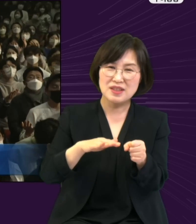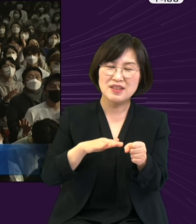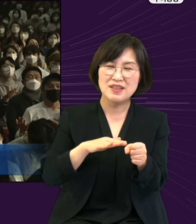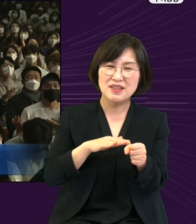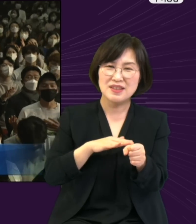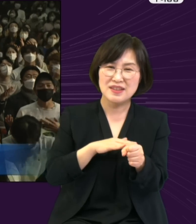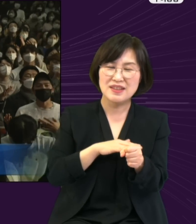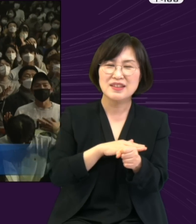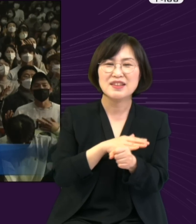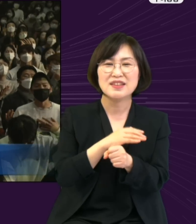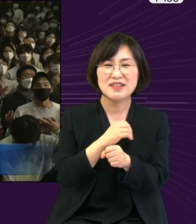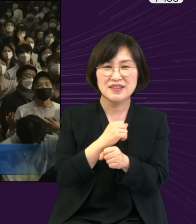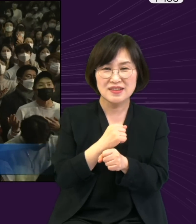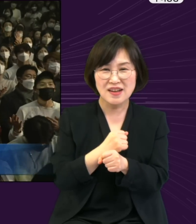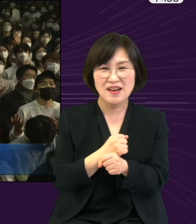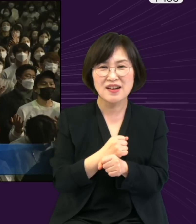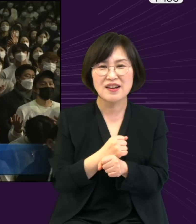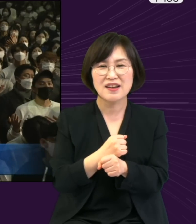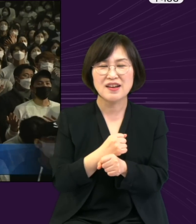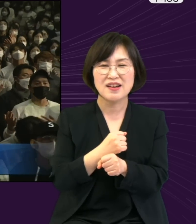경배합니다.